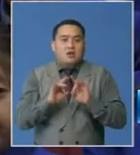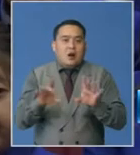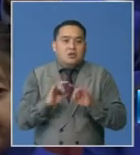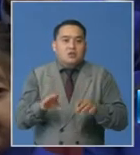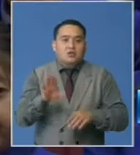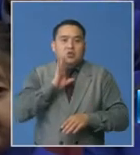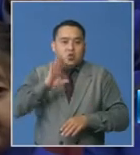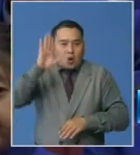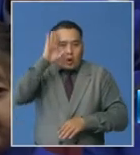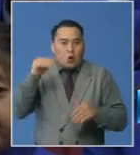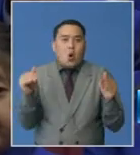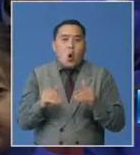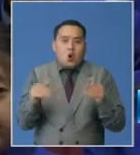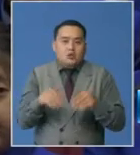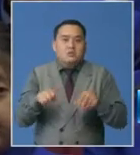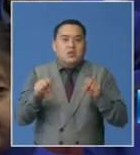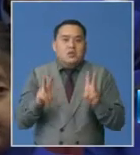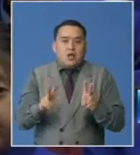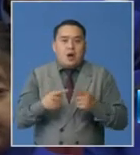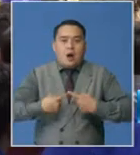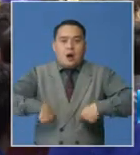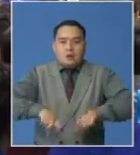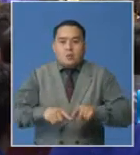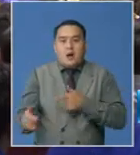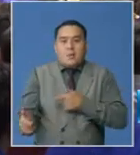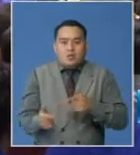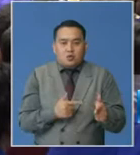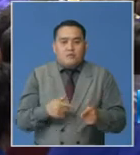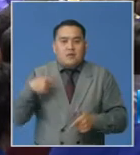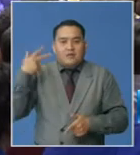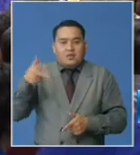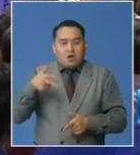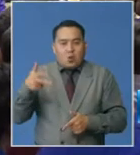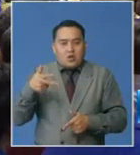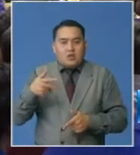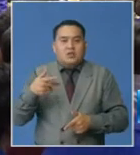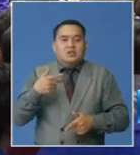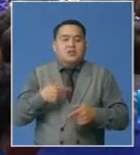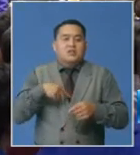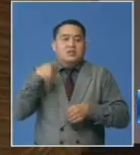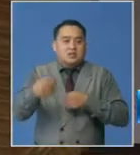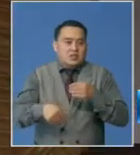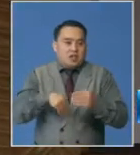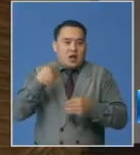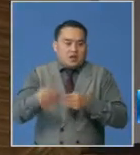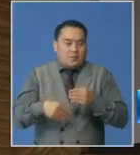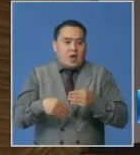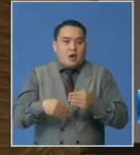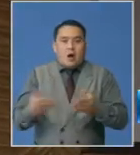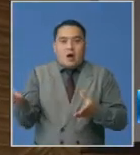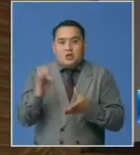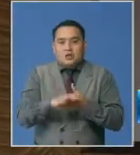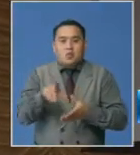юноши и девушки политехнического колледжа. Специально для них организаторы подготовили видеоролики и слайды. Таким образом,